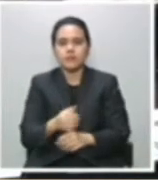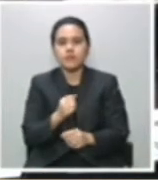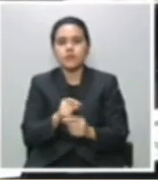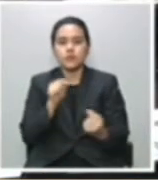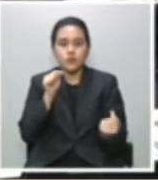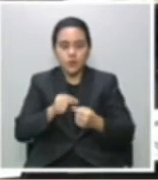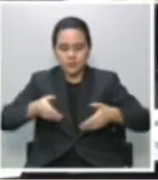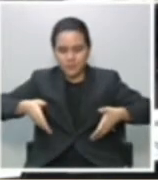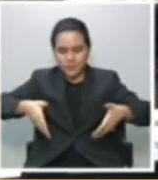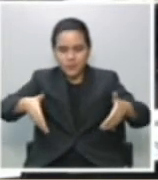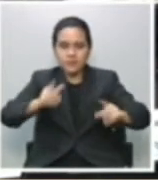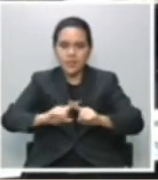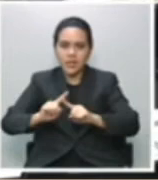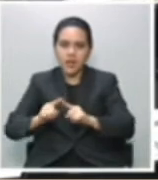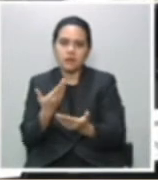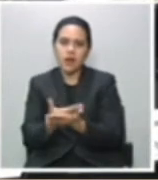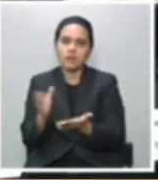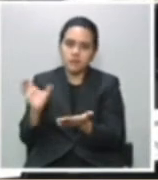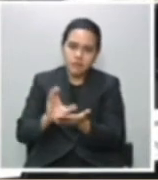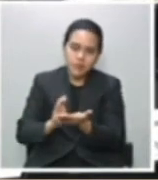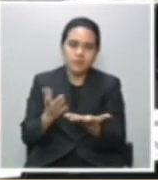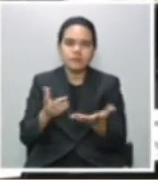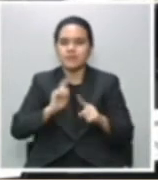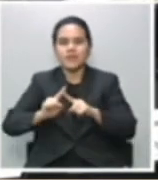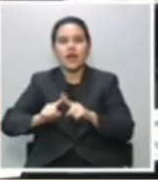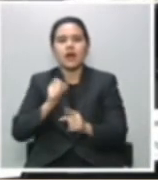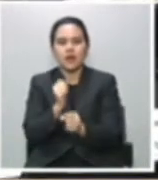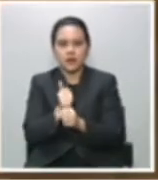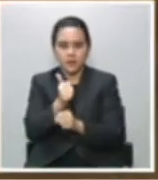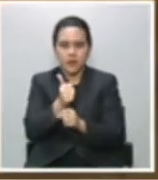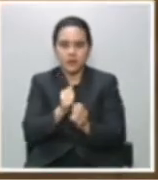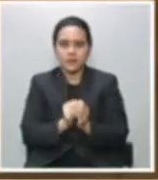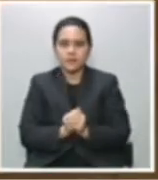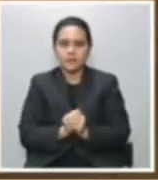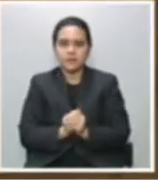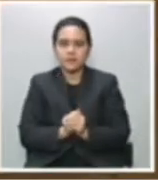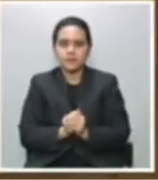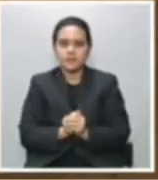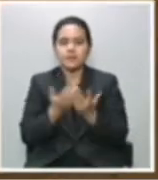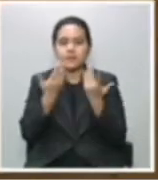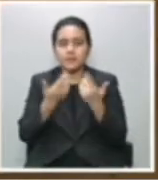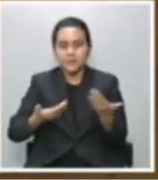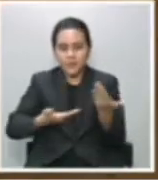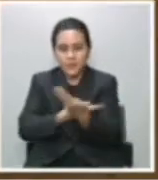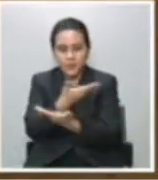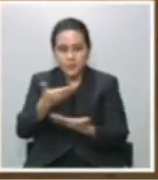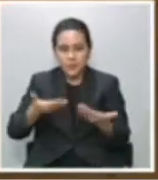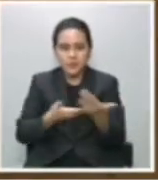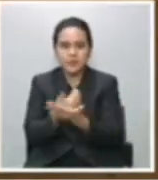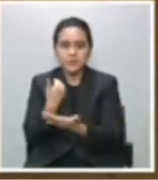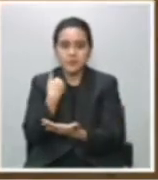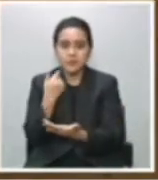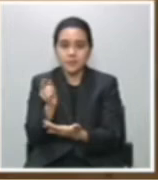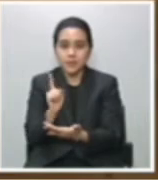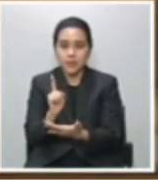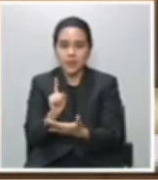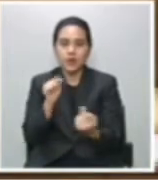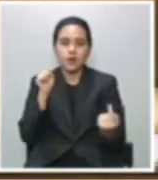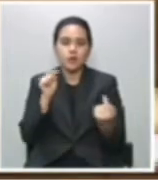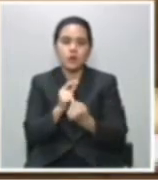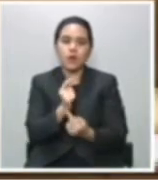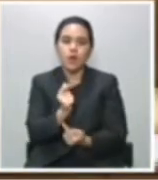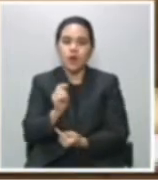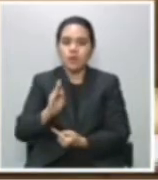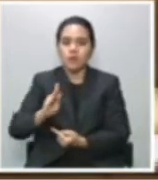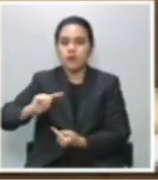พฐานะทางงบประมาณหรือการคลังของตัวเองการพิจารณาจะเป็นเรื่องขององค์กรปกครองส่วนท้องถิ่นที่